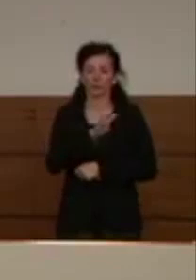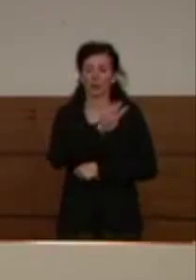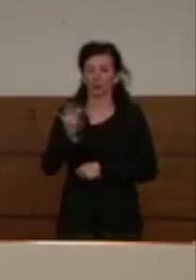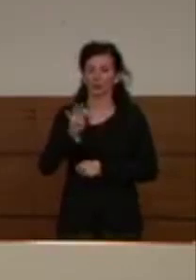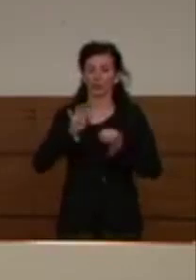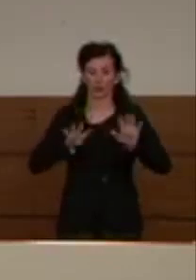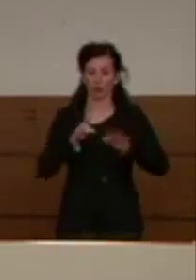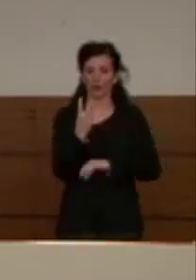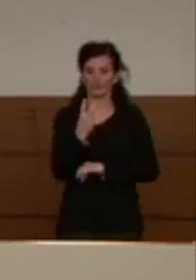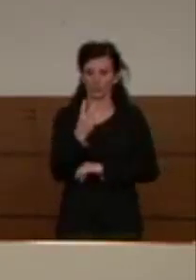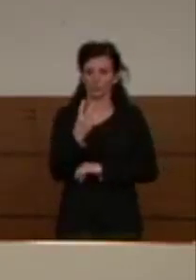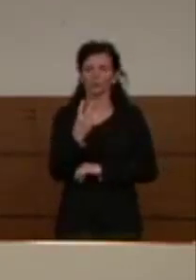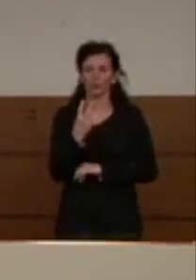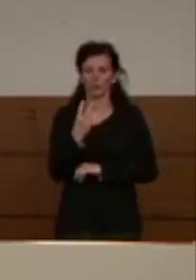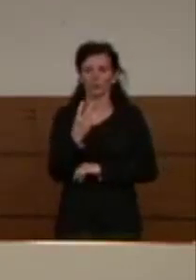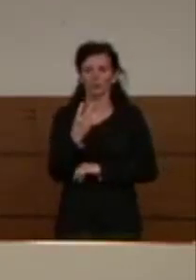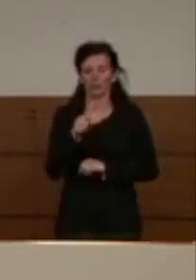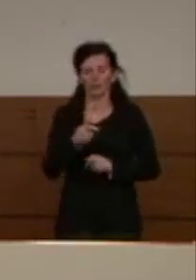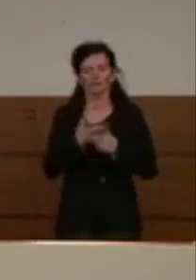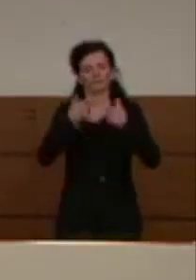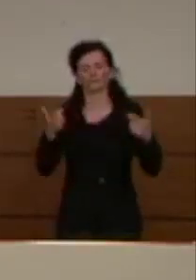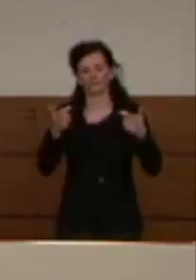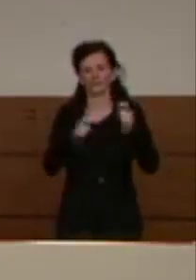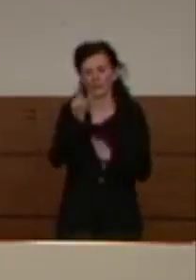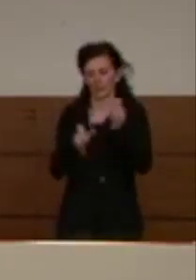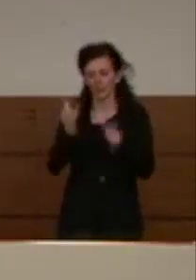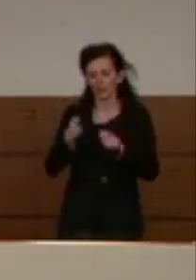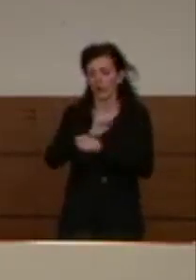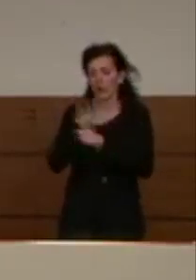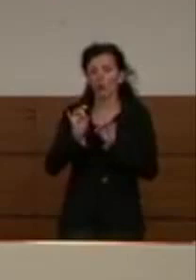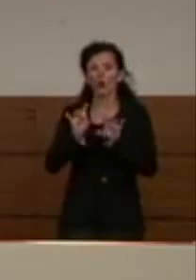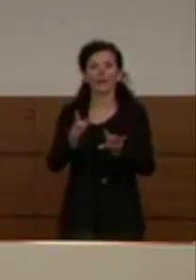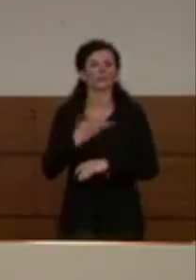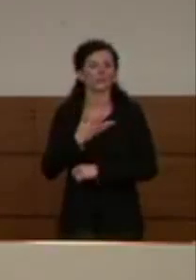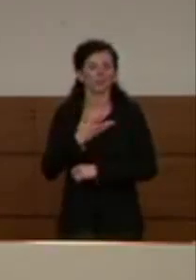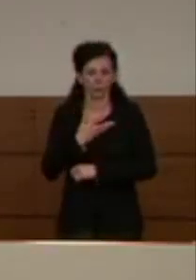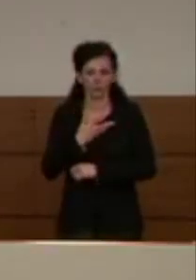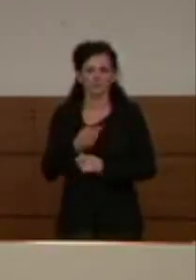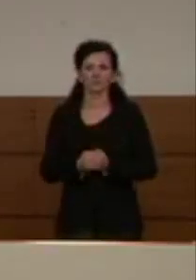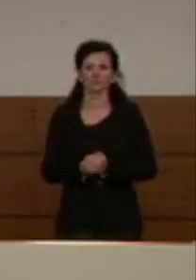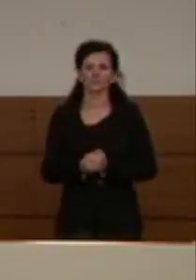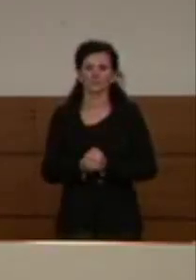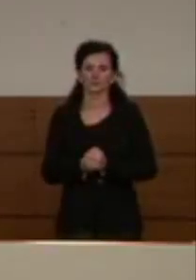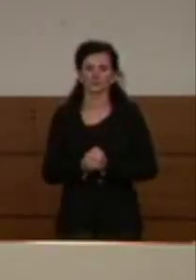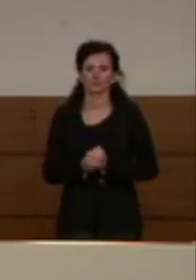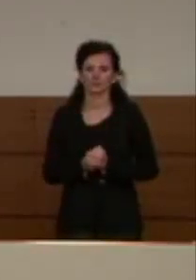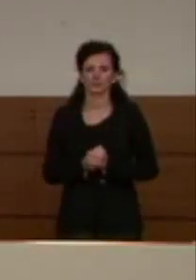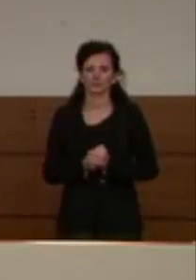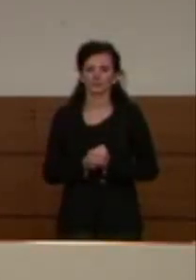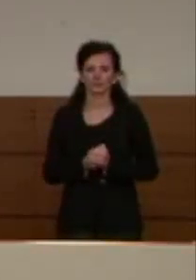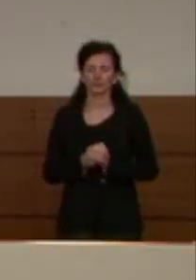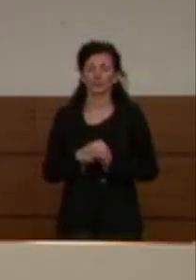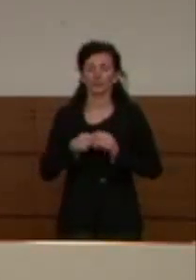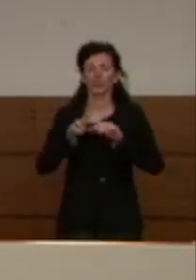4.492 l'incremento delle persone attualmente positive il totale dei